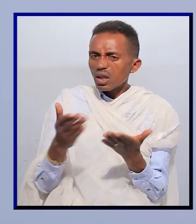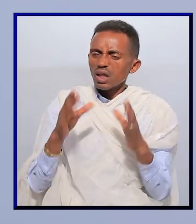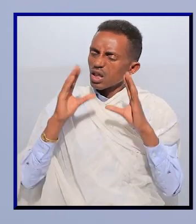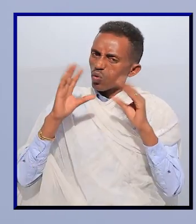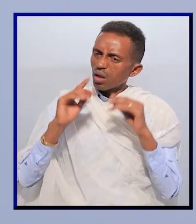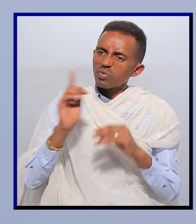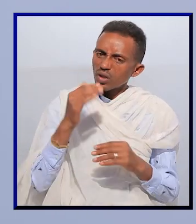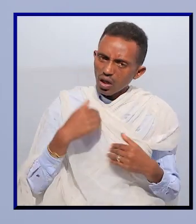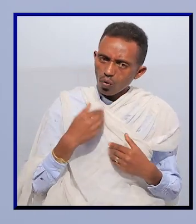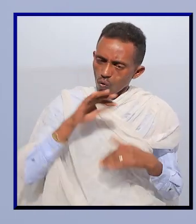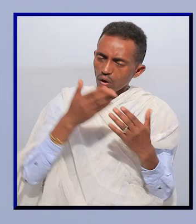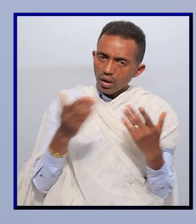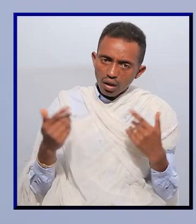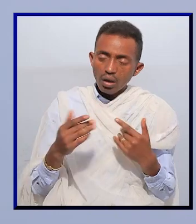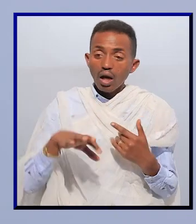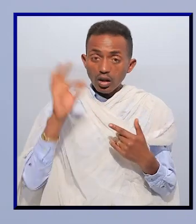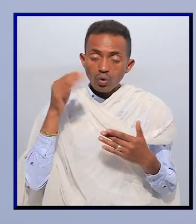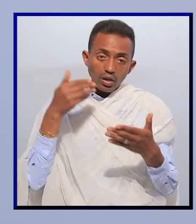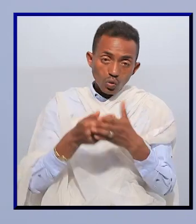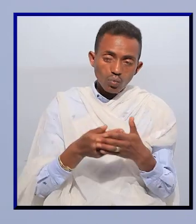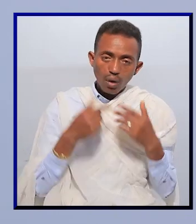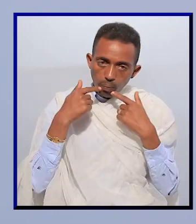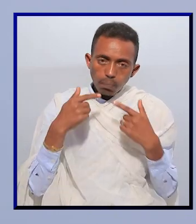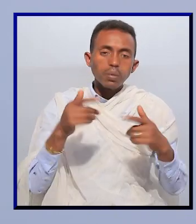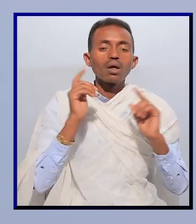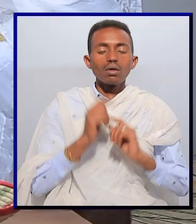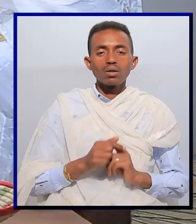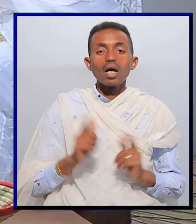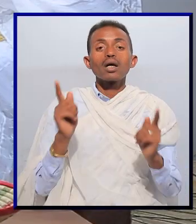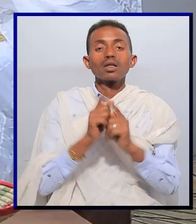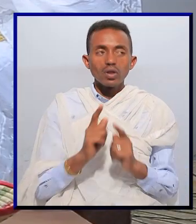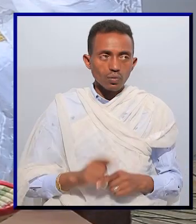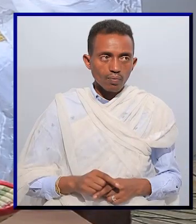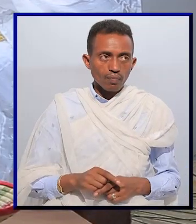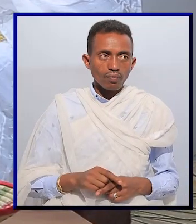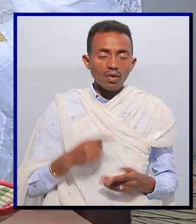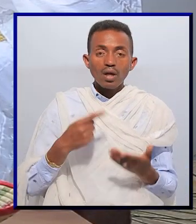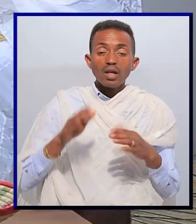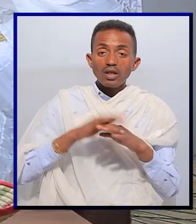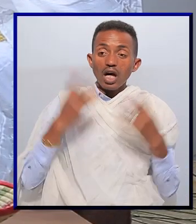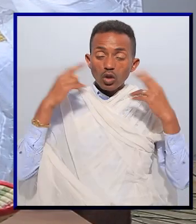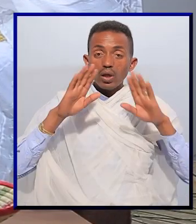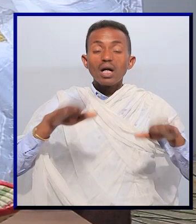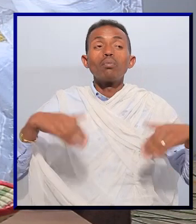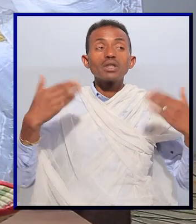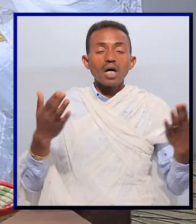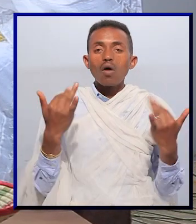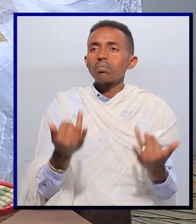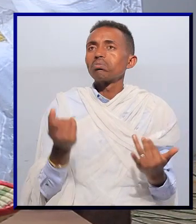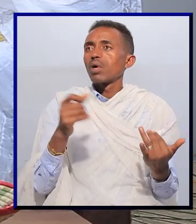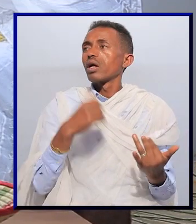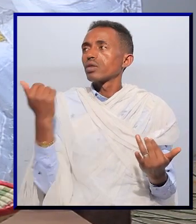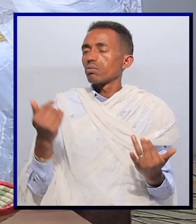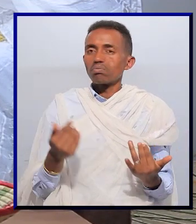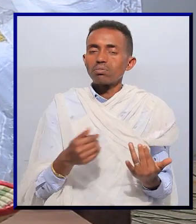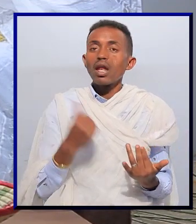ወሬ ይወራል ምንድን ያለው ነገር ብሎ ካገኙ ከደረሰ ከገጠማቸው ማለት ነው እዛ ድረስ ትኩረት መስጠት። ሌላው እንዲያው አሁን